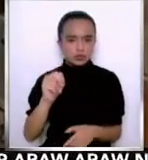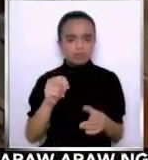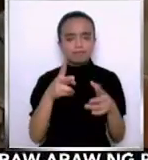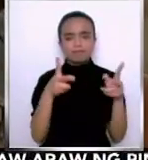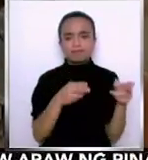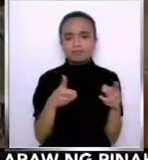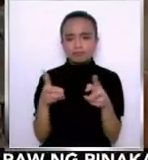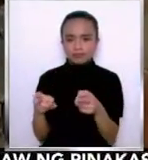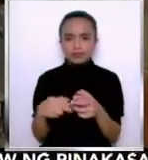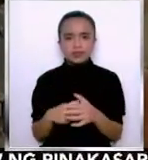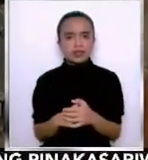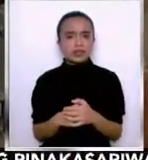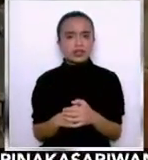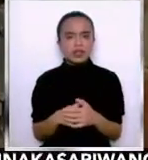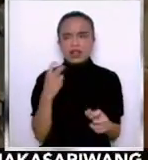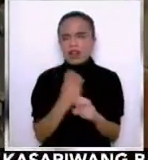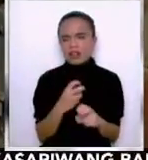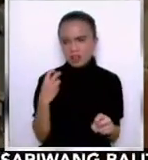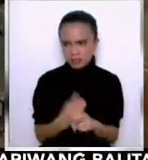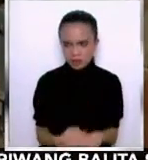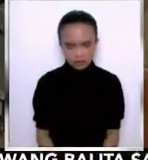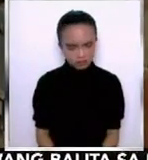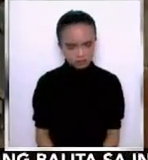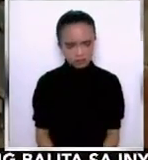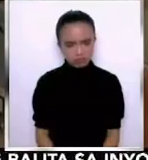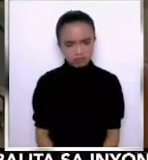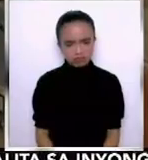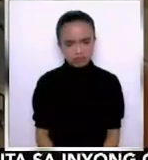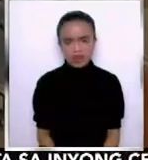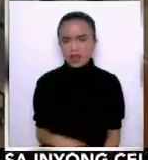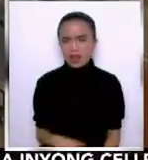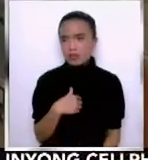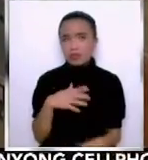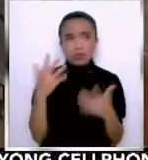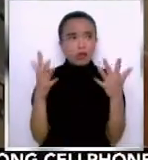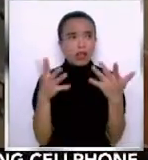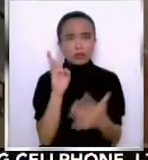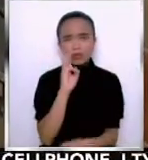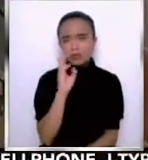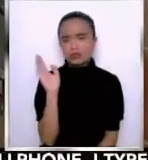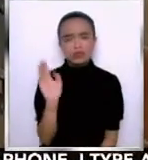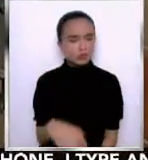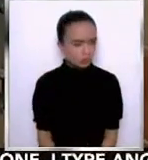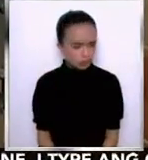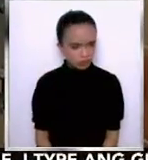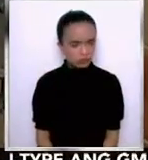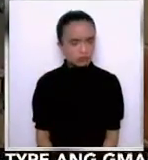Ang hirap-hirap yung hirap po nang walang tubig, Diyos ko. Tapos continuous naman ang